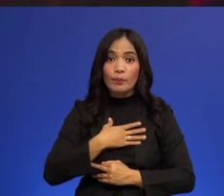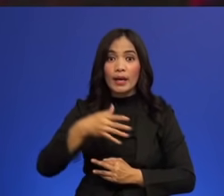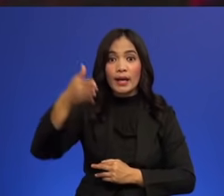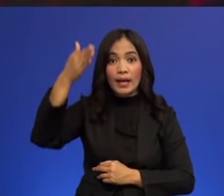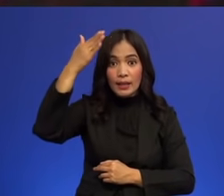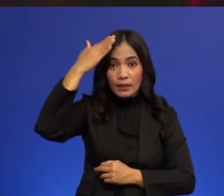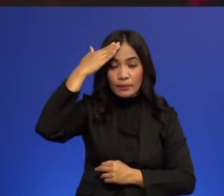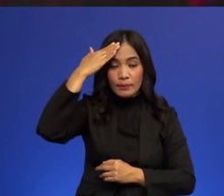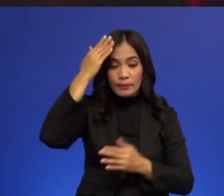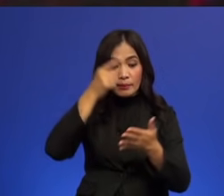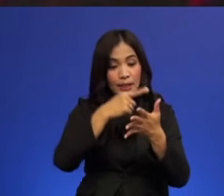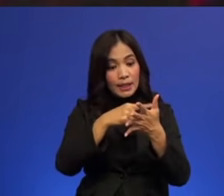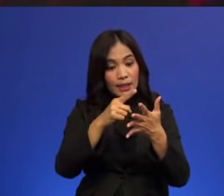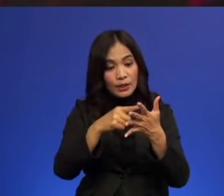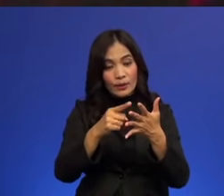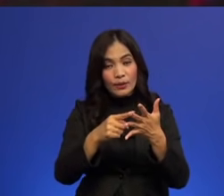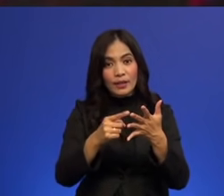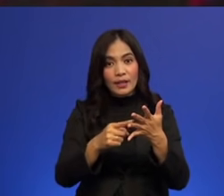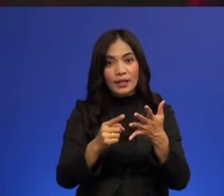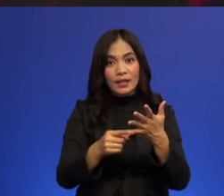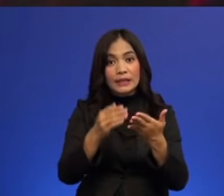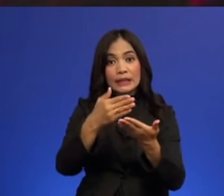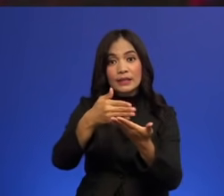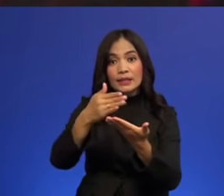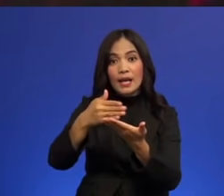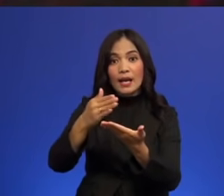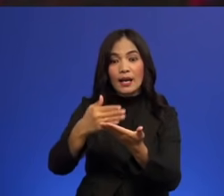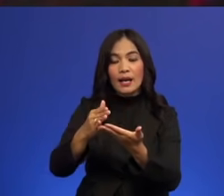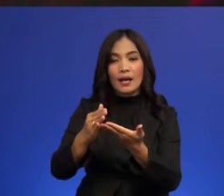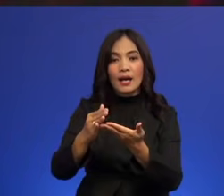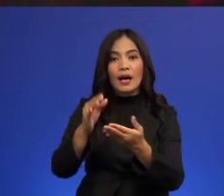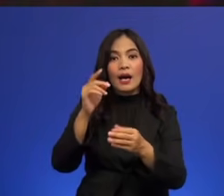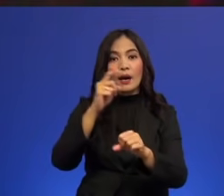ajarku menghitung sisa